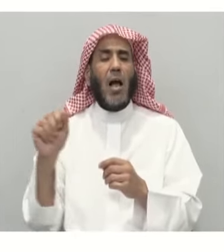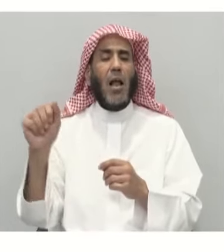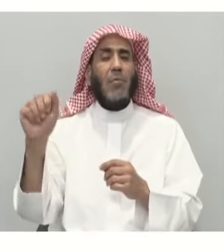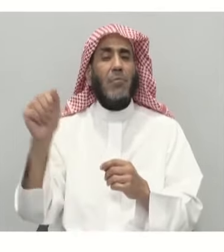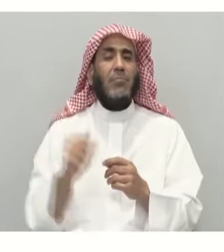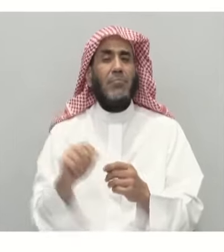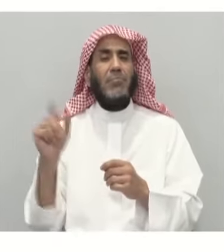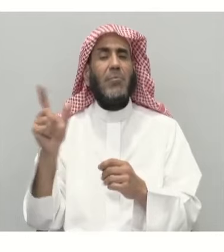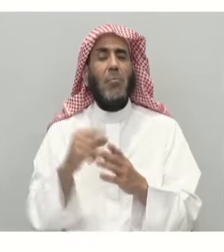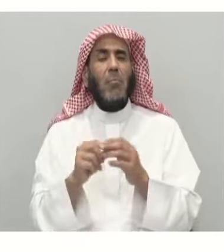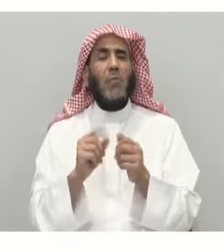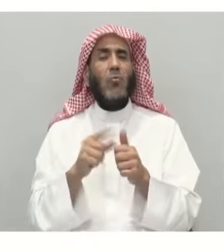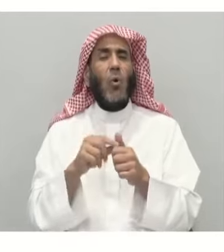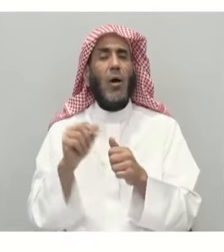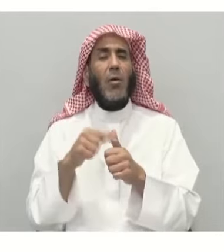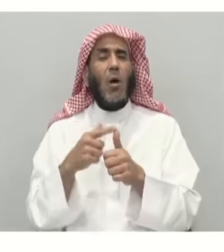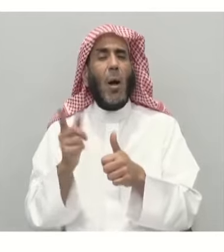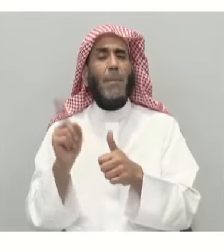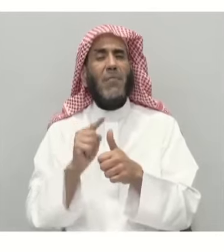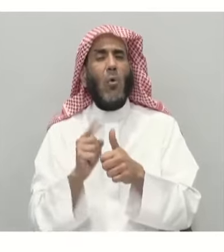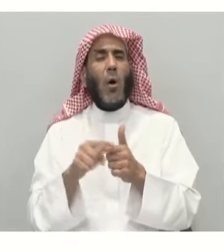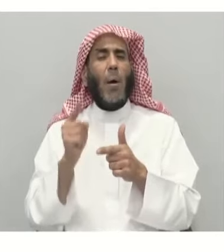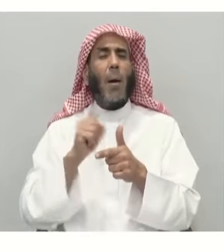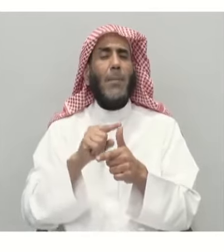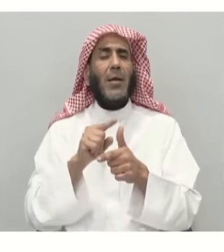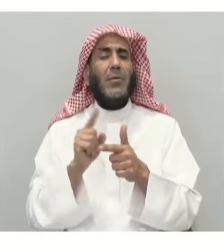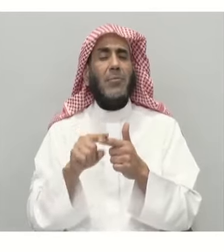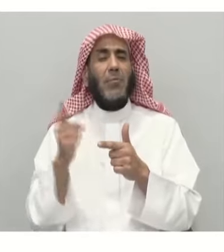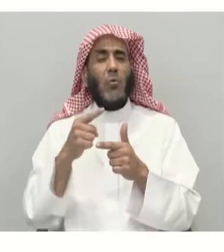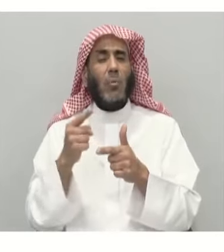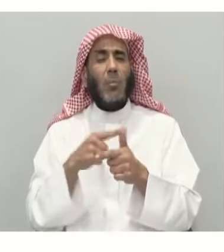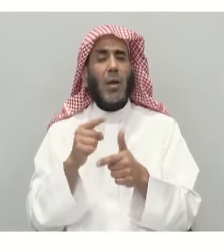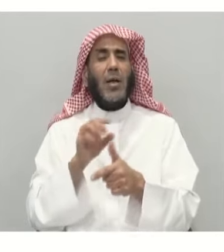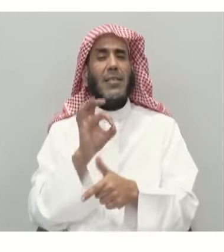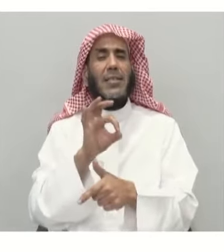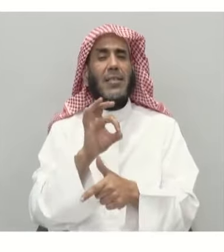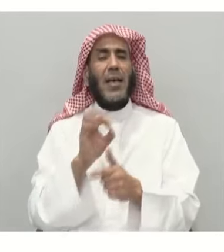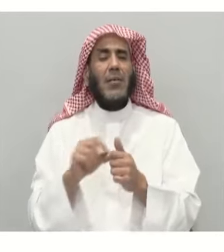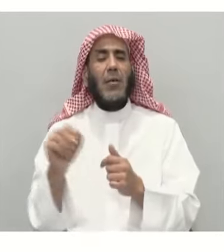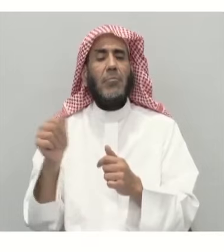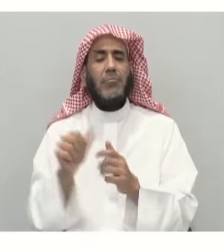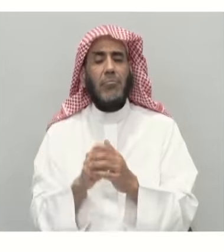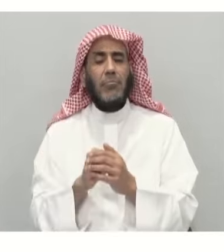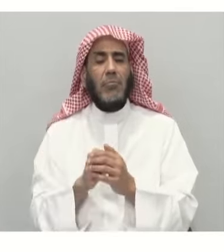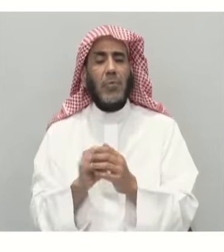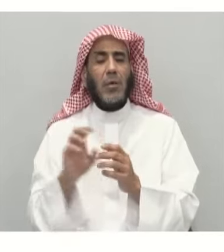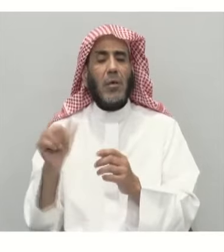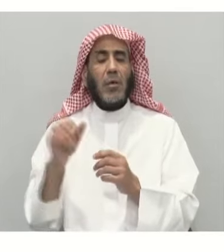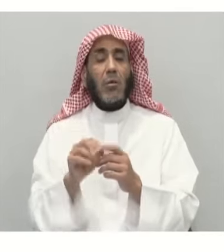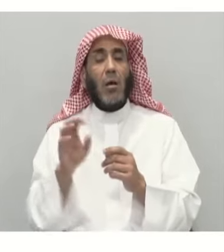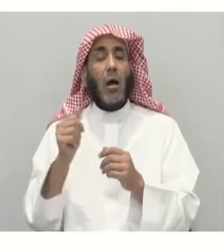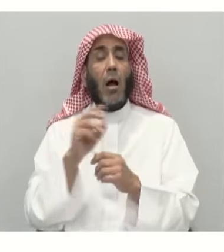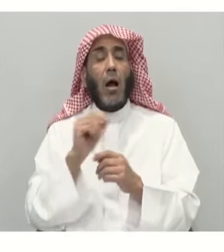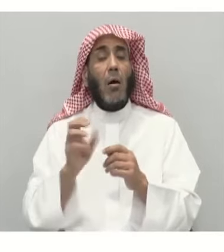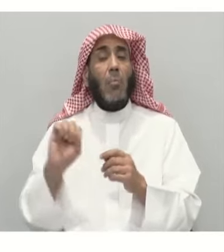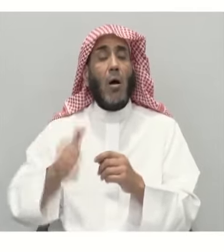تقول لانها مفتوحه وما قبلها ساكن لانها مفتوحه وما قبلها ساكن ايضا لفظه قائمون